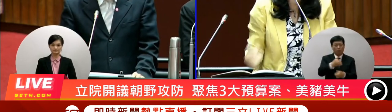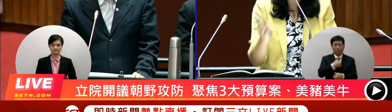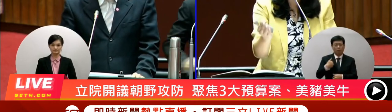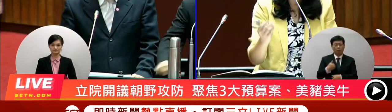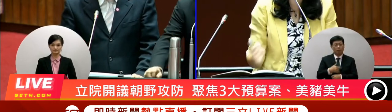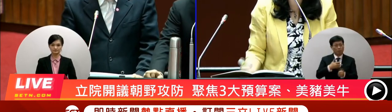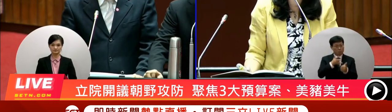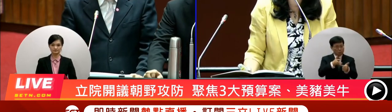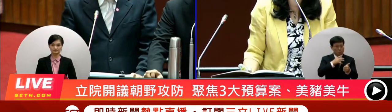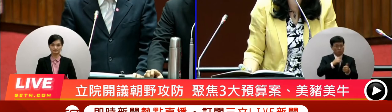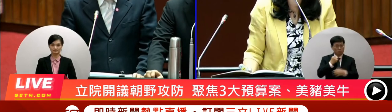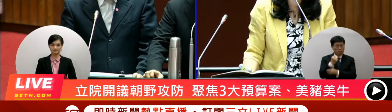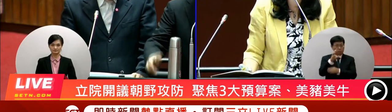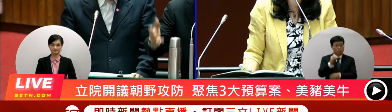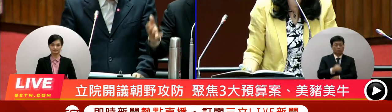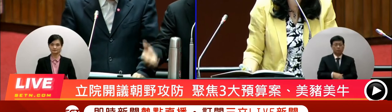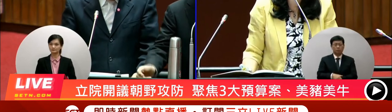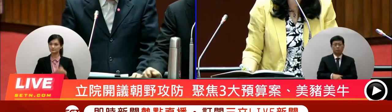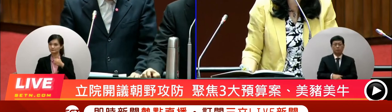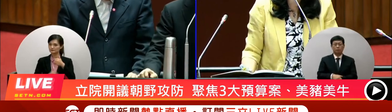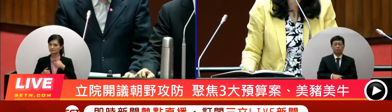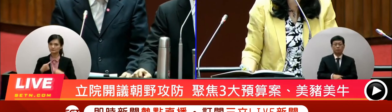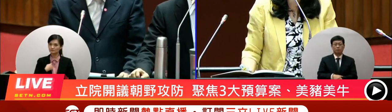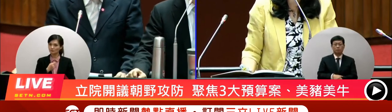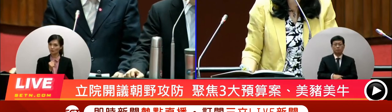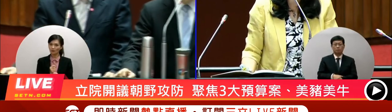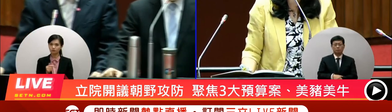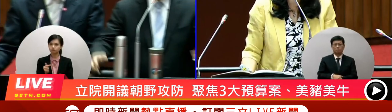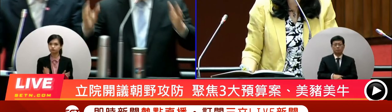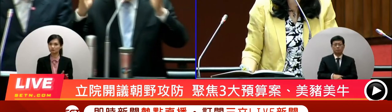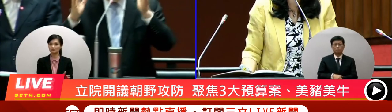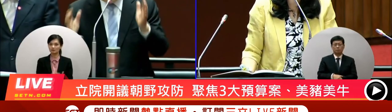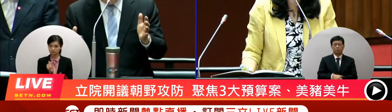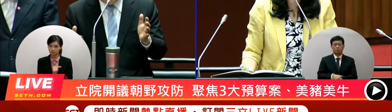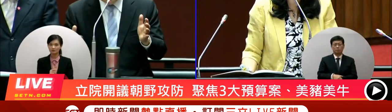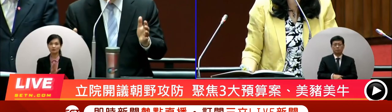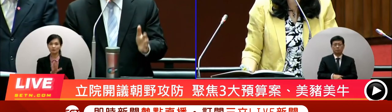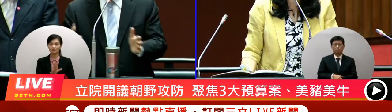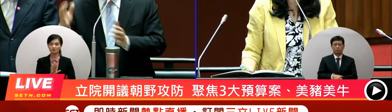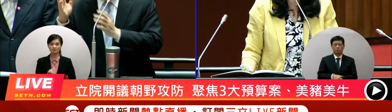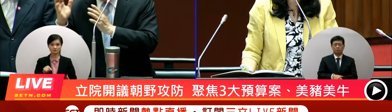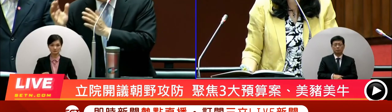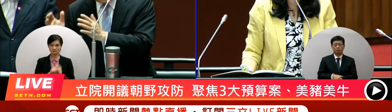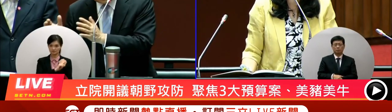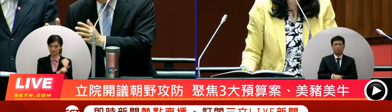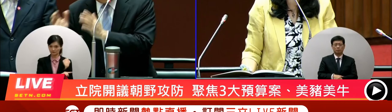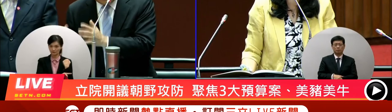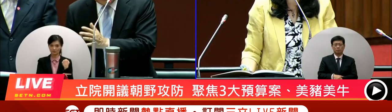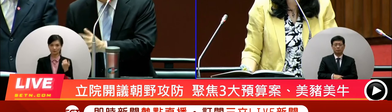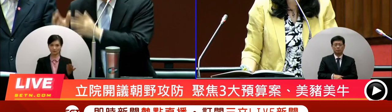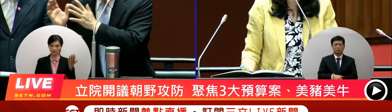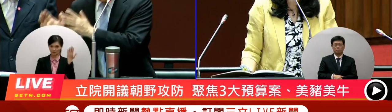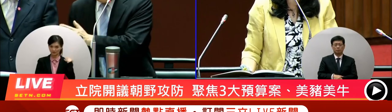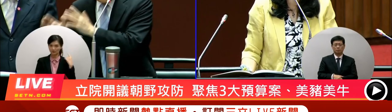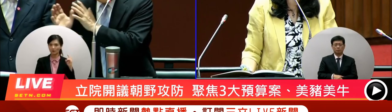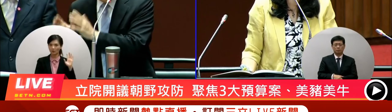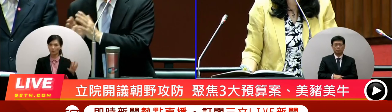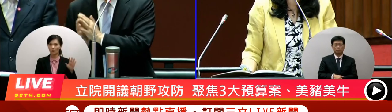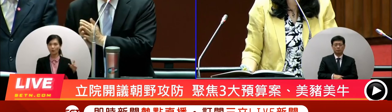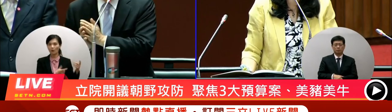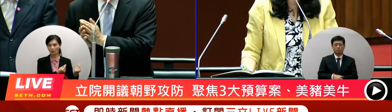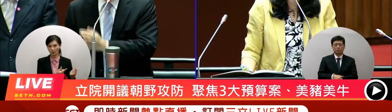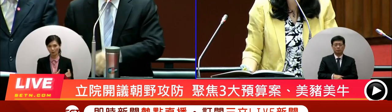康，请问是否支持？ 我们已经做到了，而且我们这个法律是行之多年，学校也